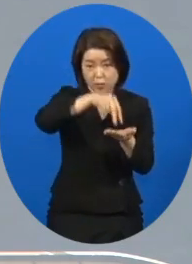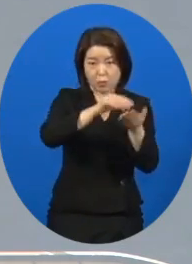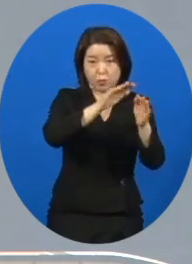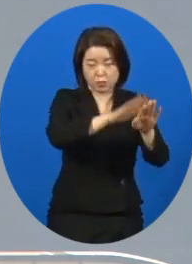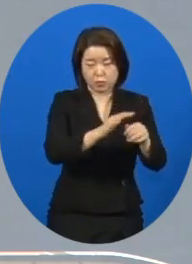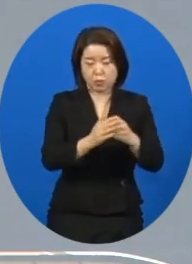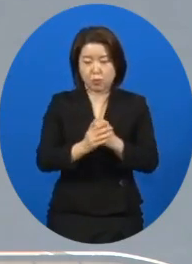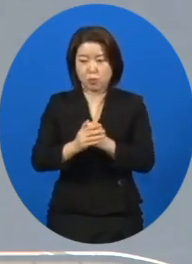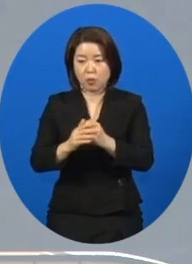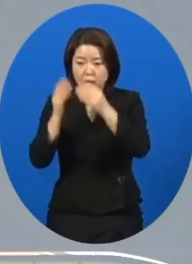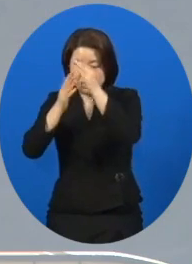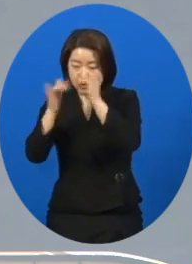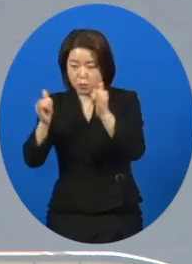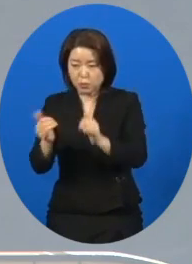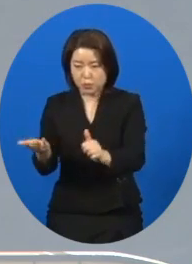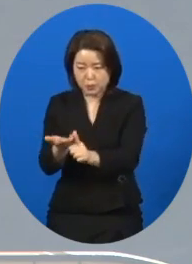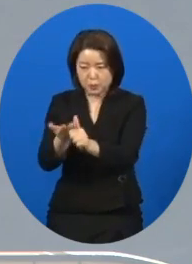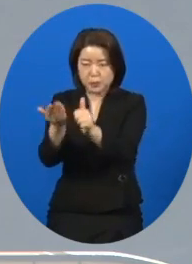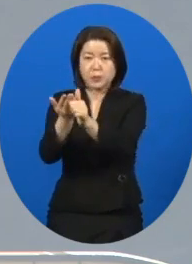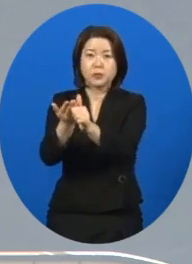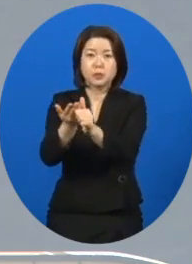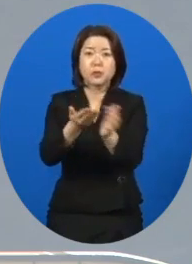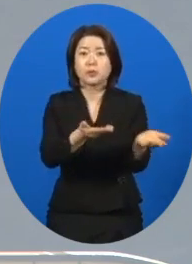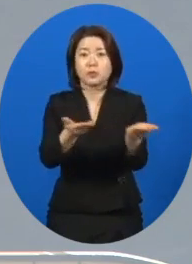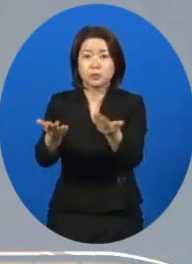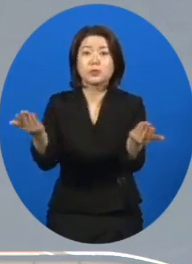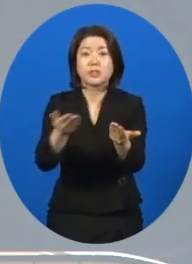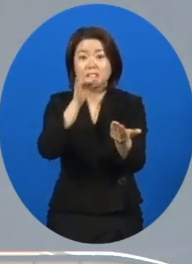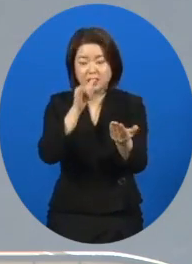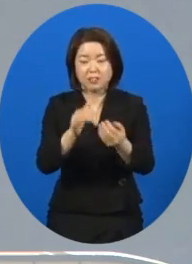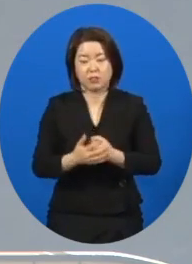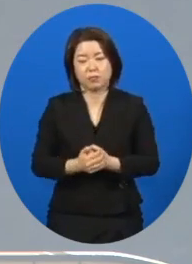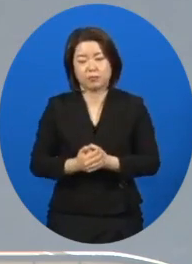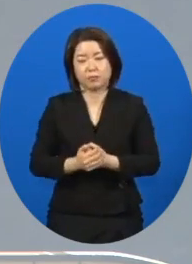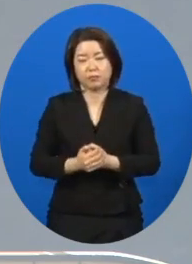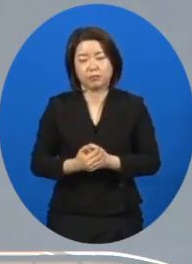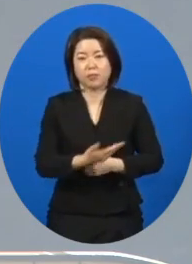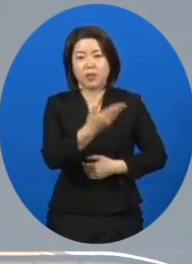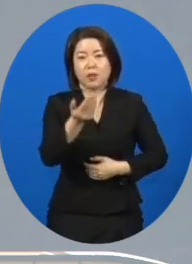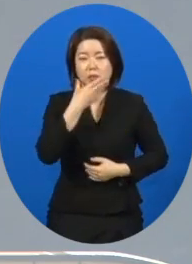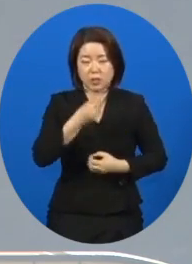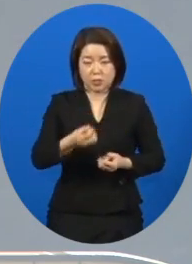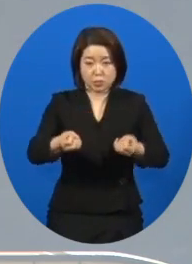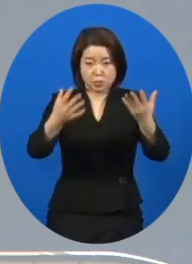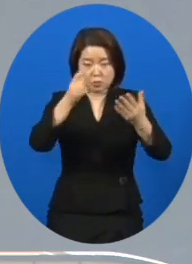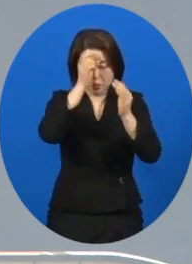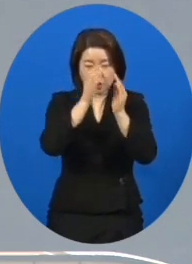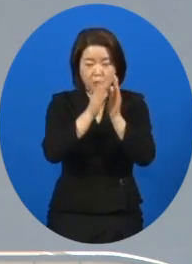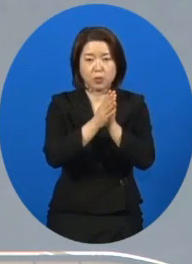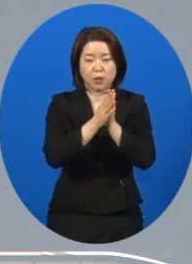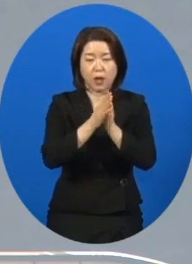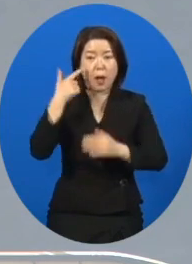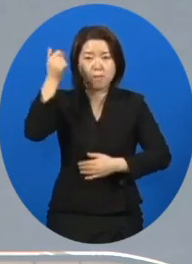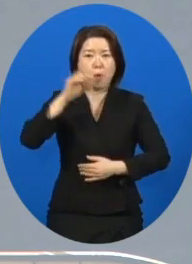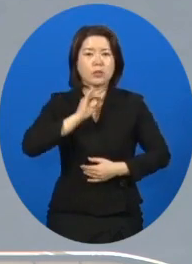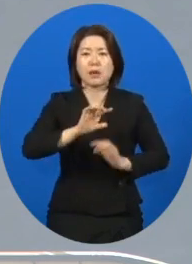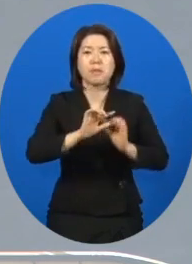성도들을 목양하게 하는 거예요. 그런데 여러분, 이 축복기도가 목사님만 하는 게